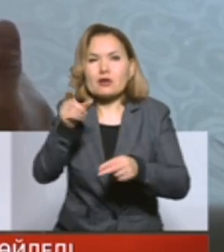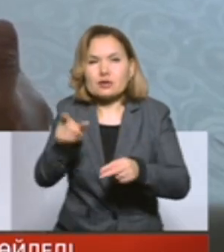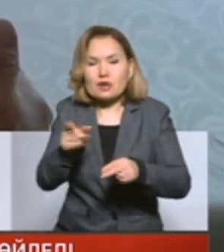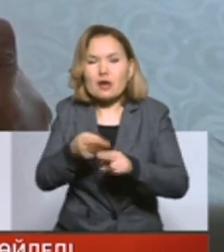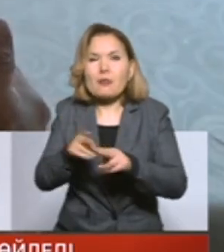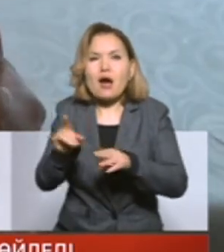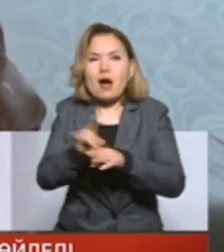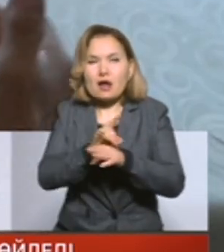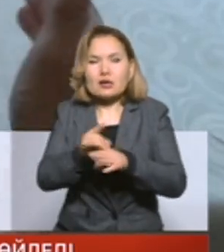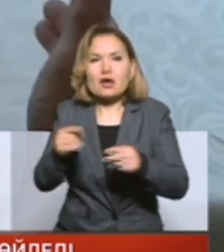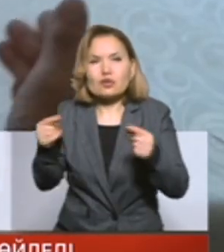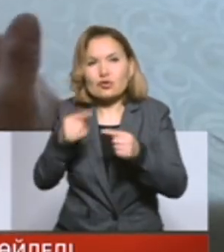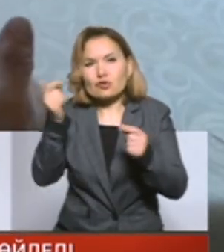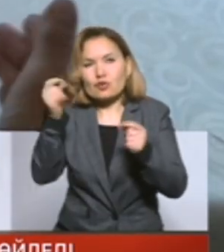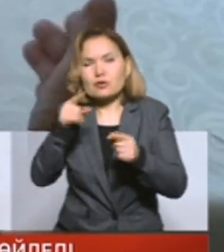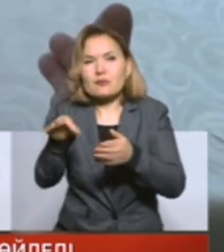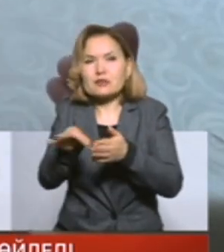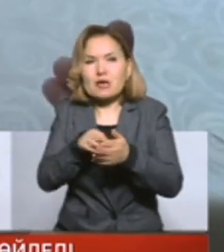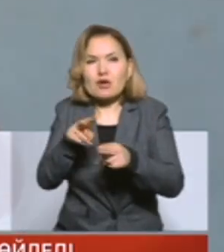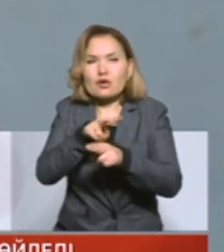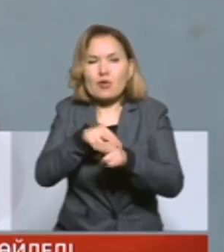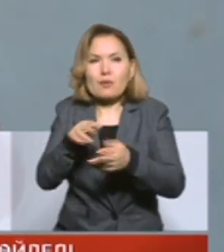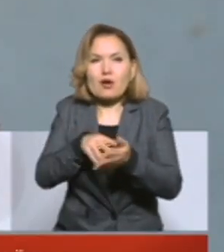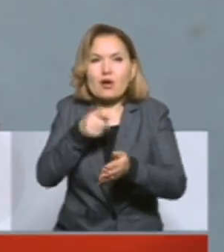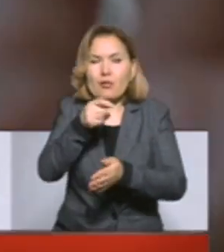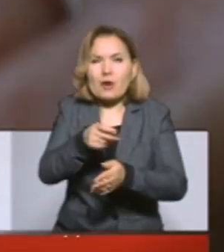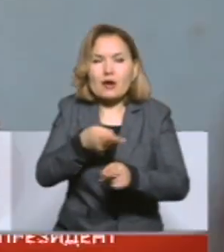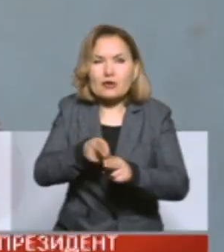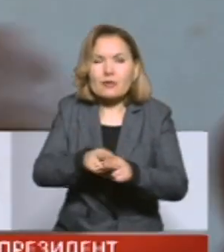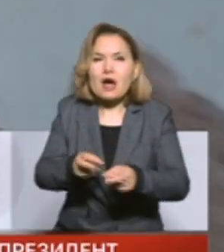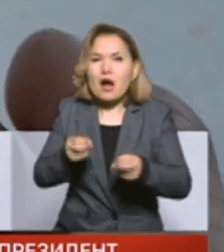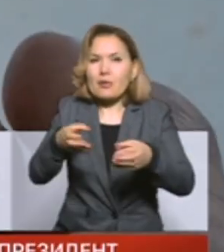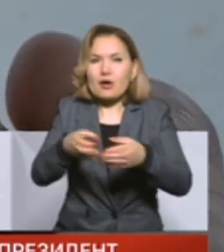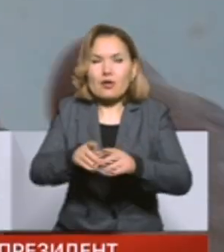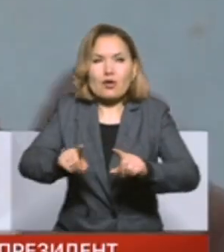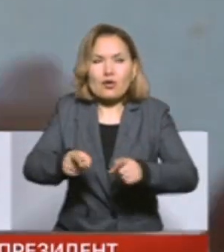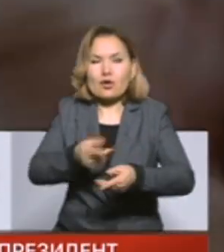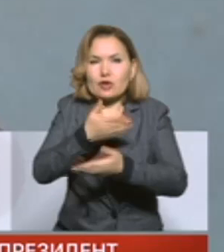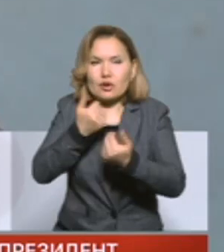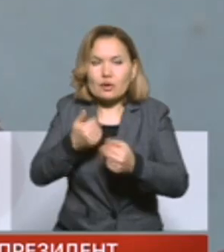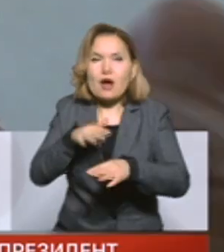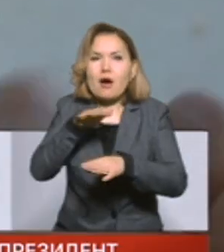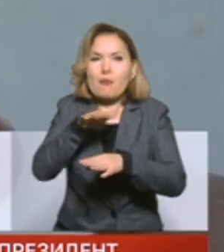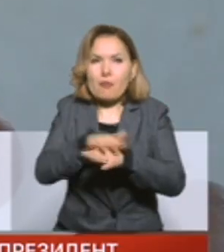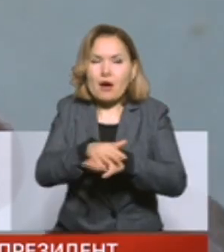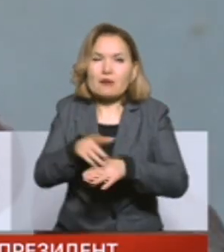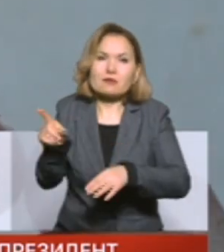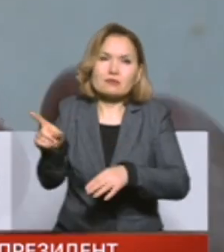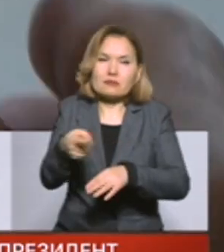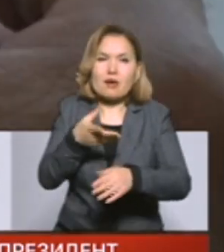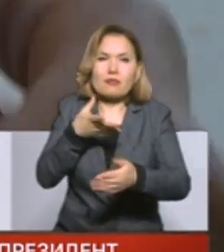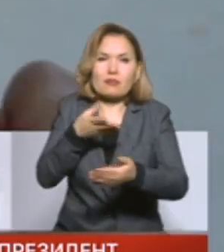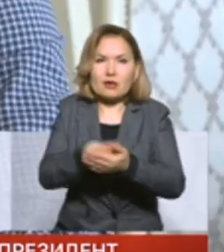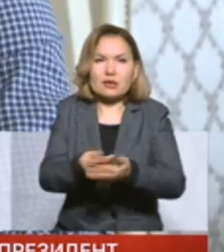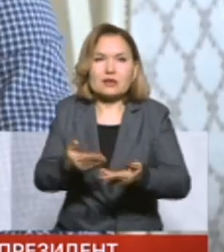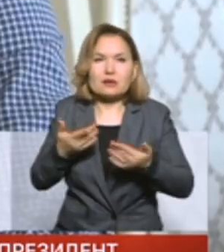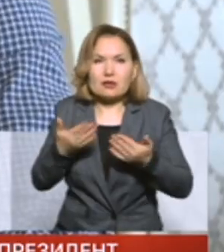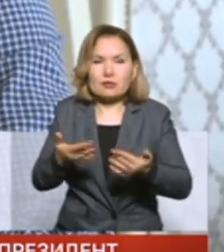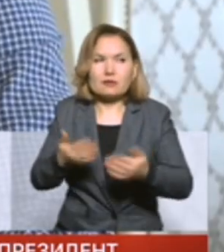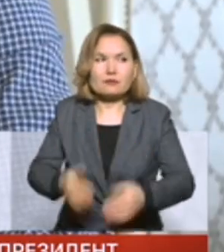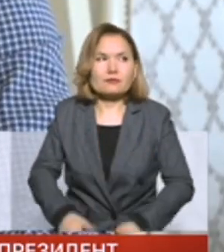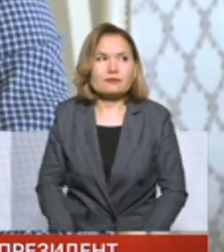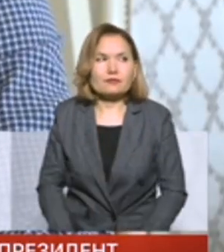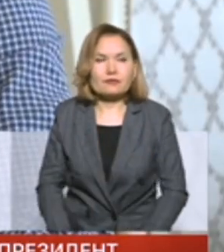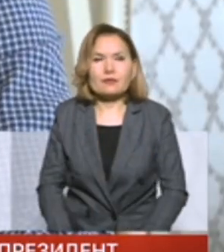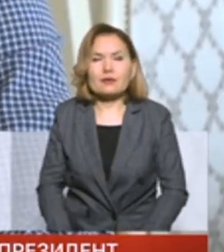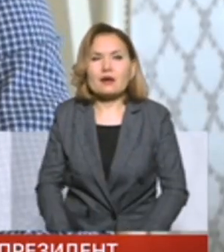азамат дереу полицияға жүгінген. Содан бері әлгі әккілер табылмаған, ал банк қарызды кешіктір мей төлеуін талап еткен. Алаяқтарға